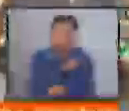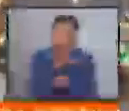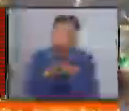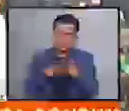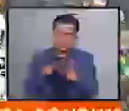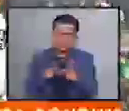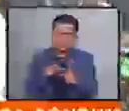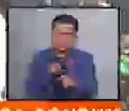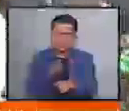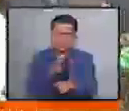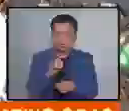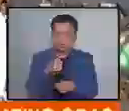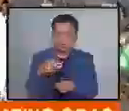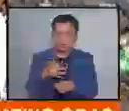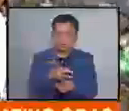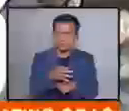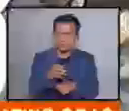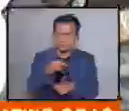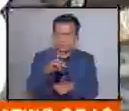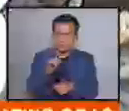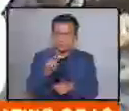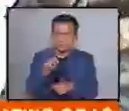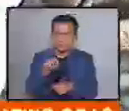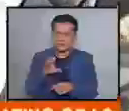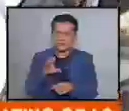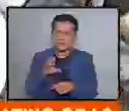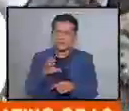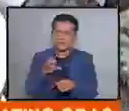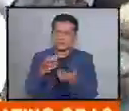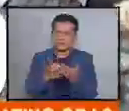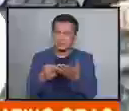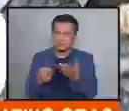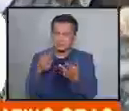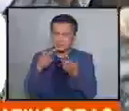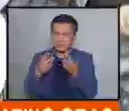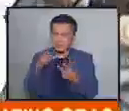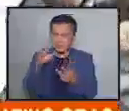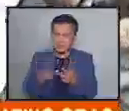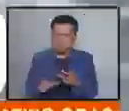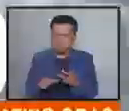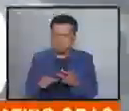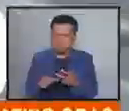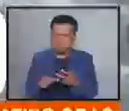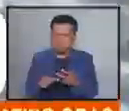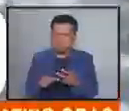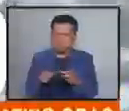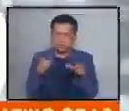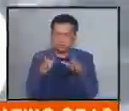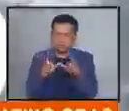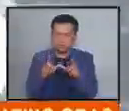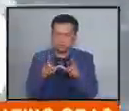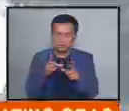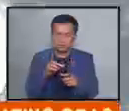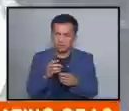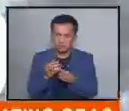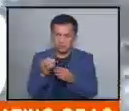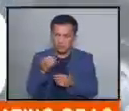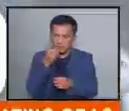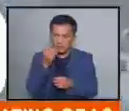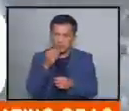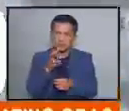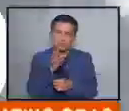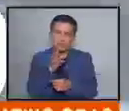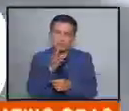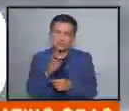quality test ng Bureau of Fisheries and Aquatic Resources, nakitaan ng mababang antas ng dissolved oxygen ang